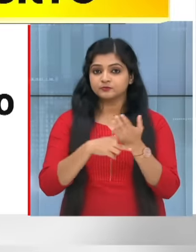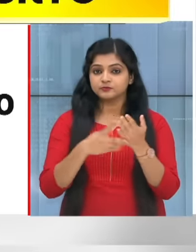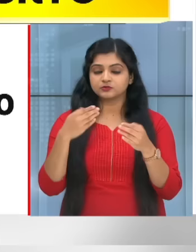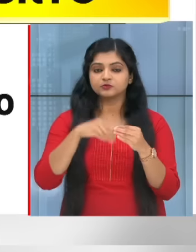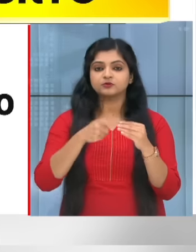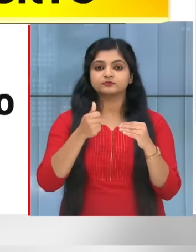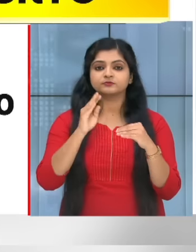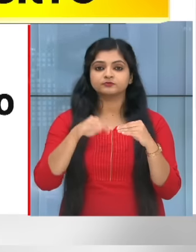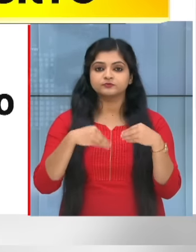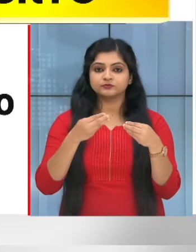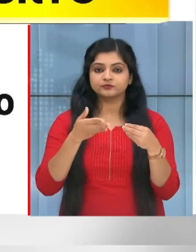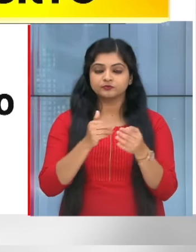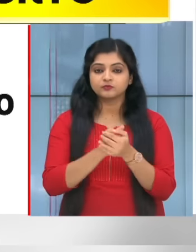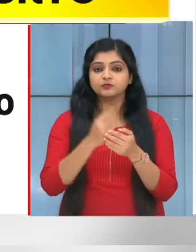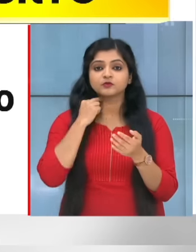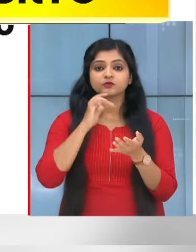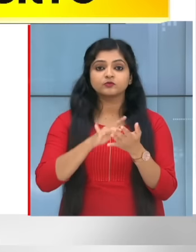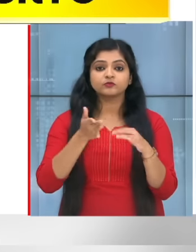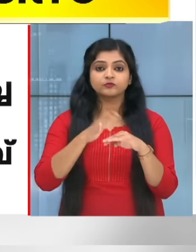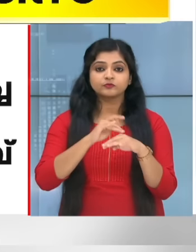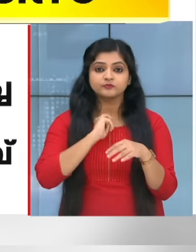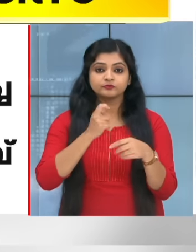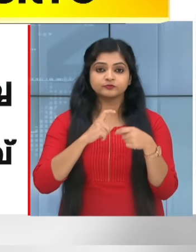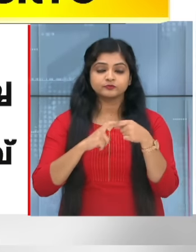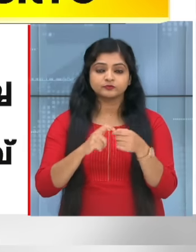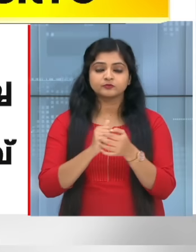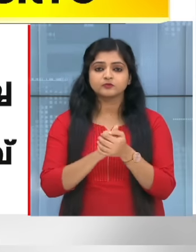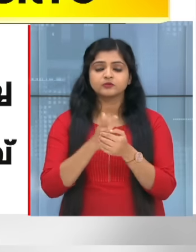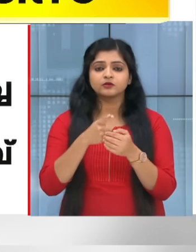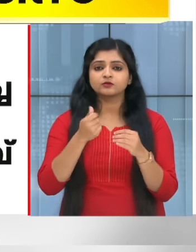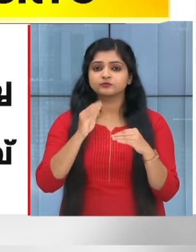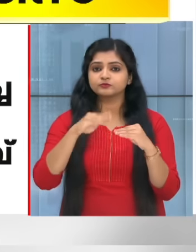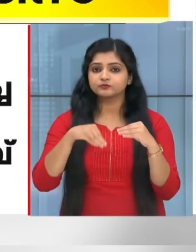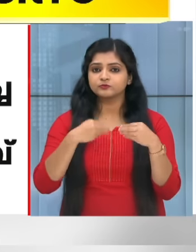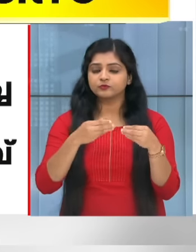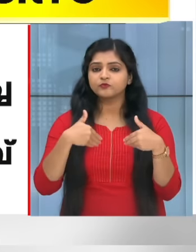പ്രതീഷ് ചേരുന്നുണ്ട് തിരുവനന്തപുരത്ത് നിന്ന്. പ്രതീഷ്, ഏത് തരത്തിലായിരിക്കും ഇളവുകൾ?